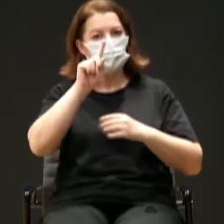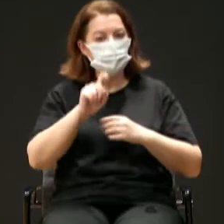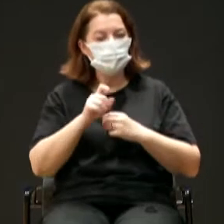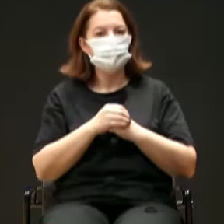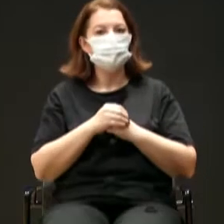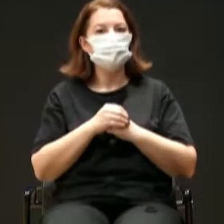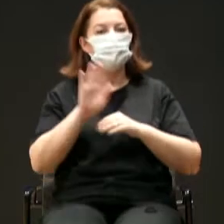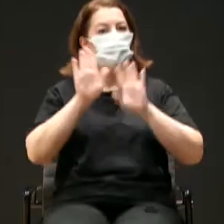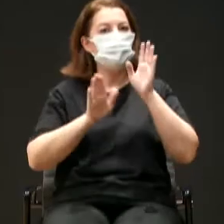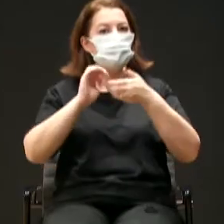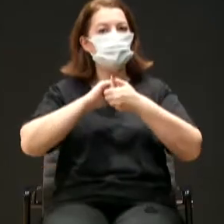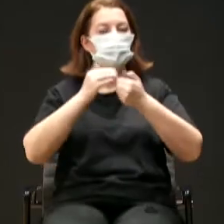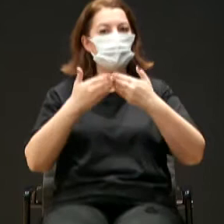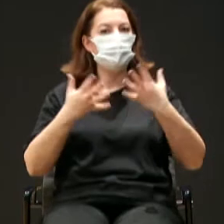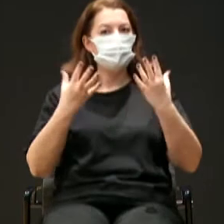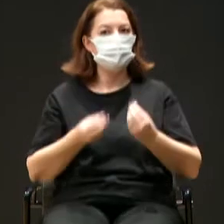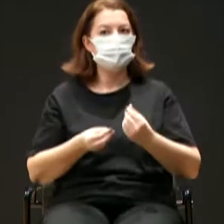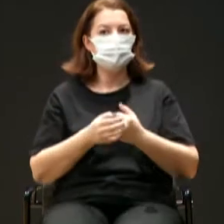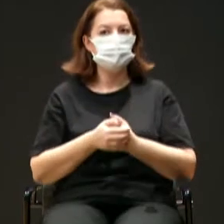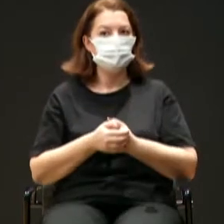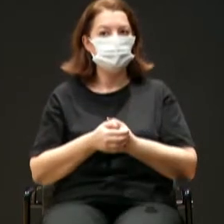etmeyen, yok, oy birliğiyle kabul edilmiştir.